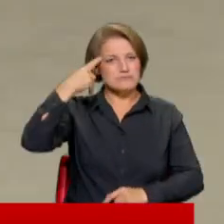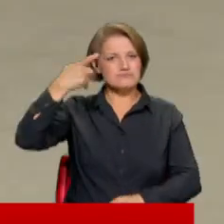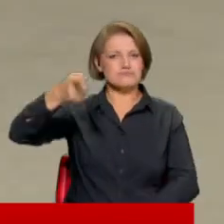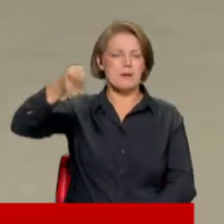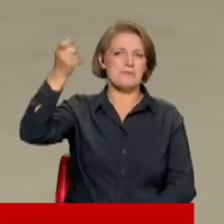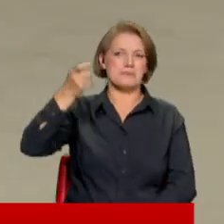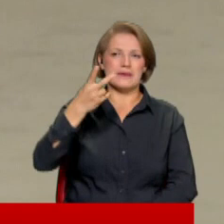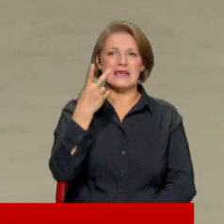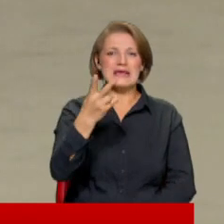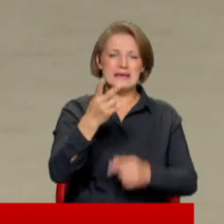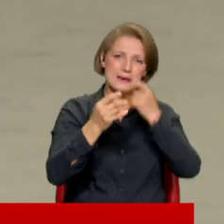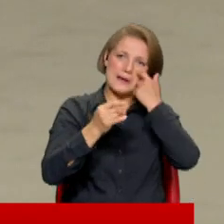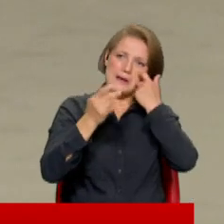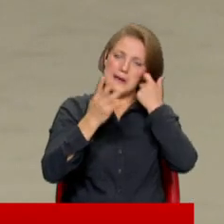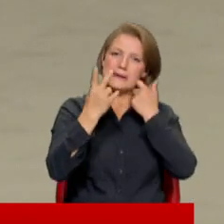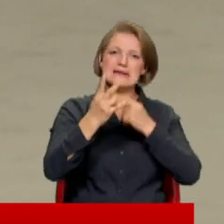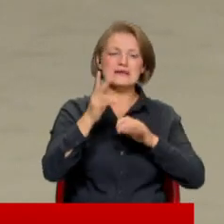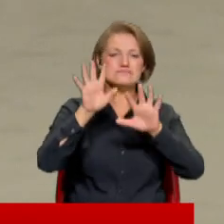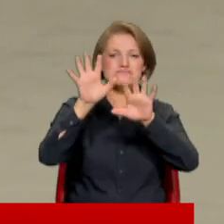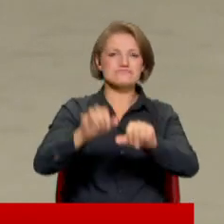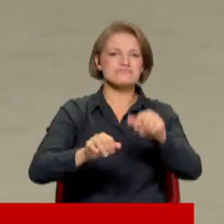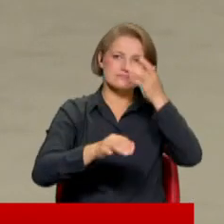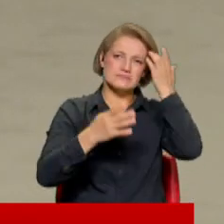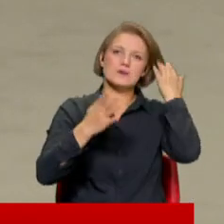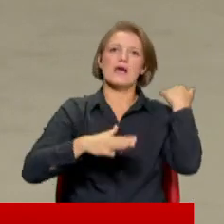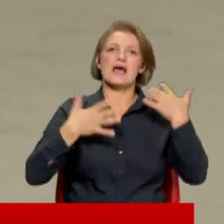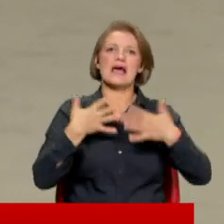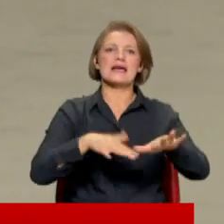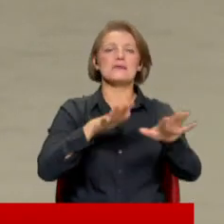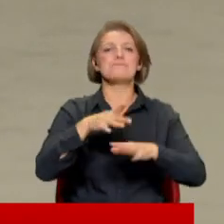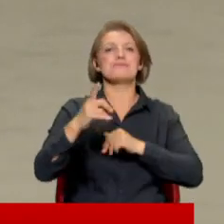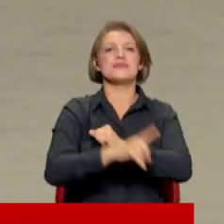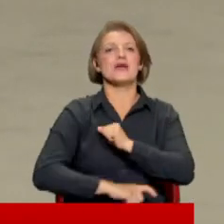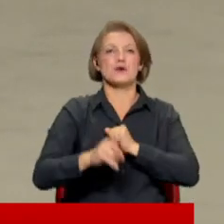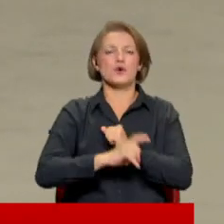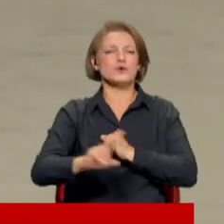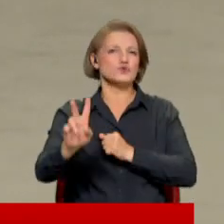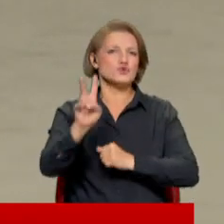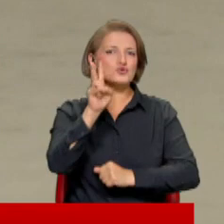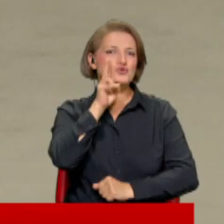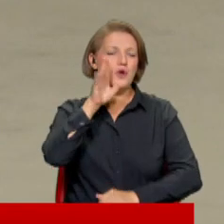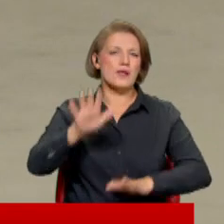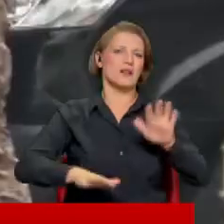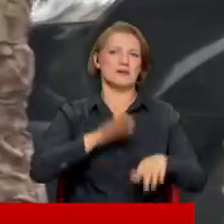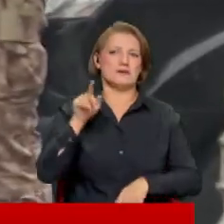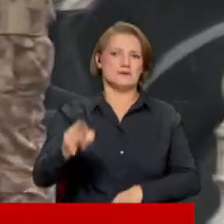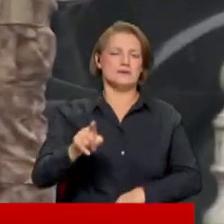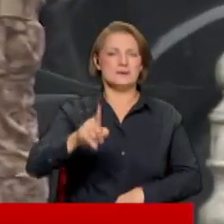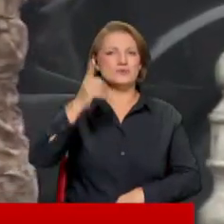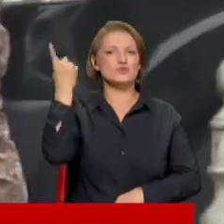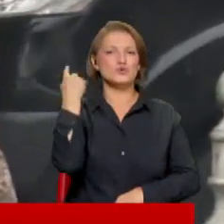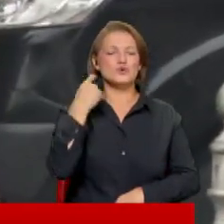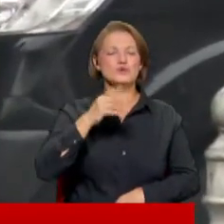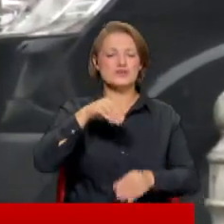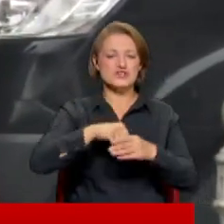vurulmuş. İki caninin etkisiz hale getirildiği eylem terörün son çırpınışlarıdır. Başkent dün